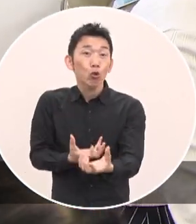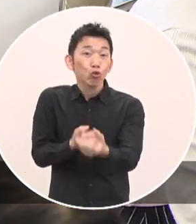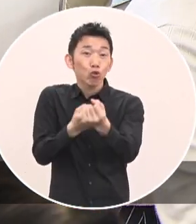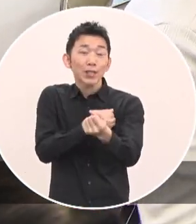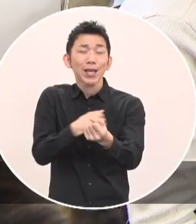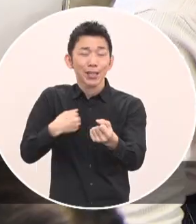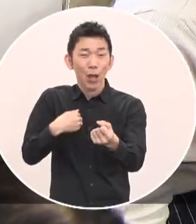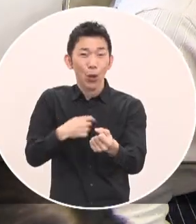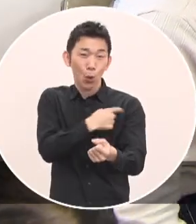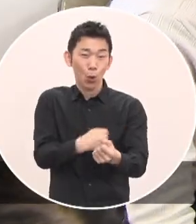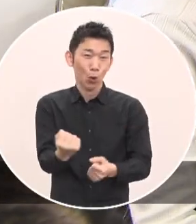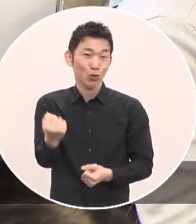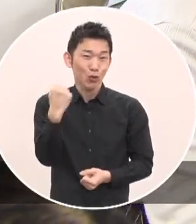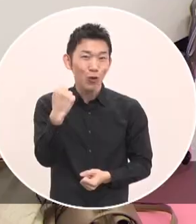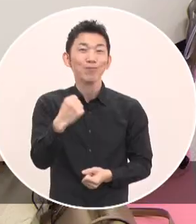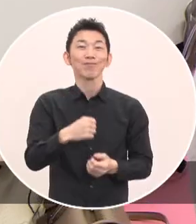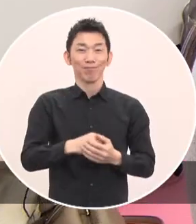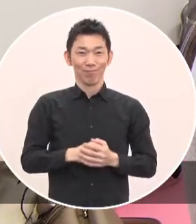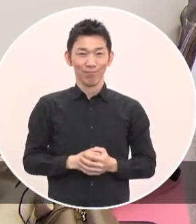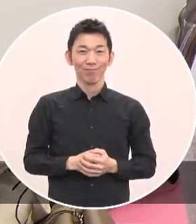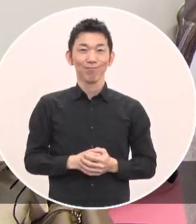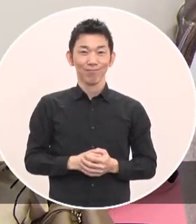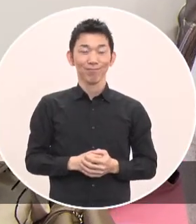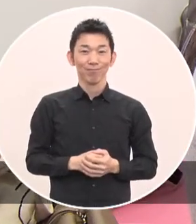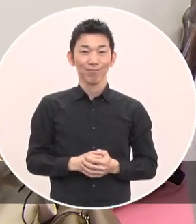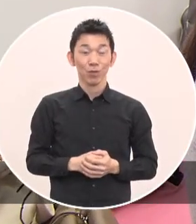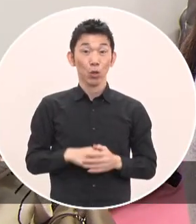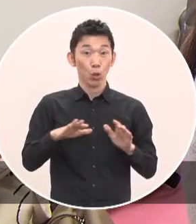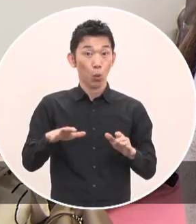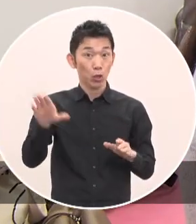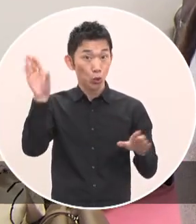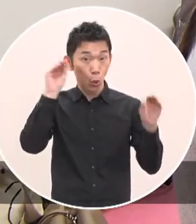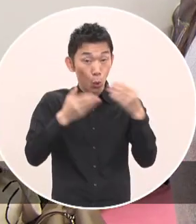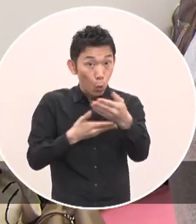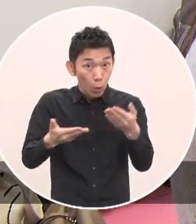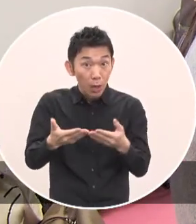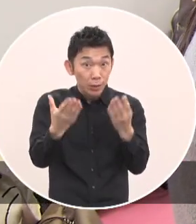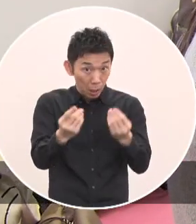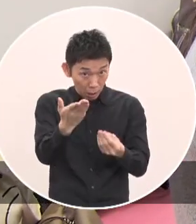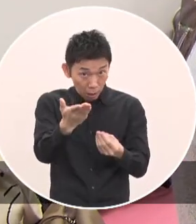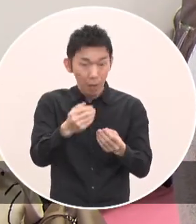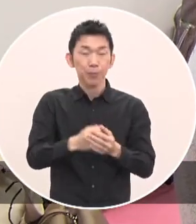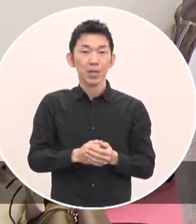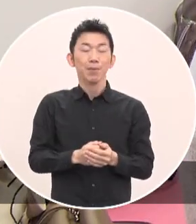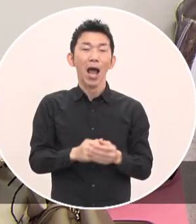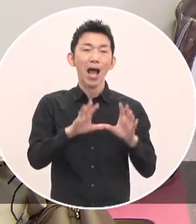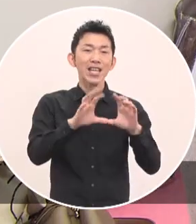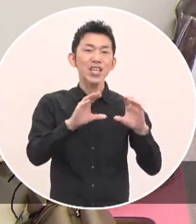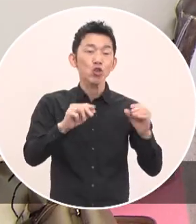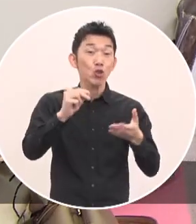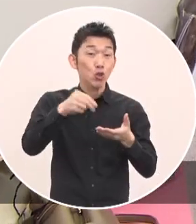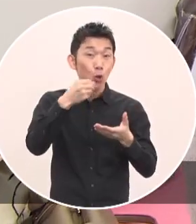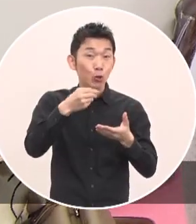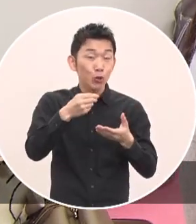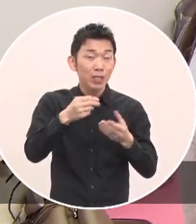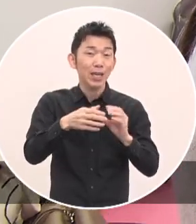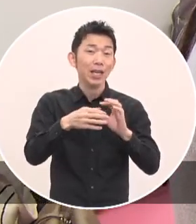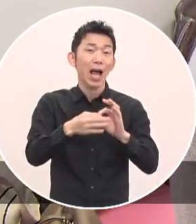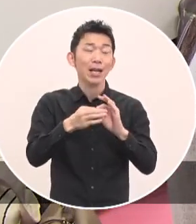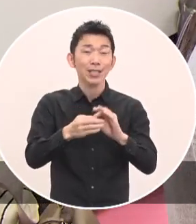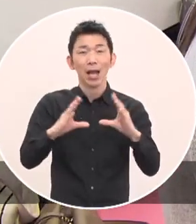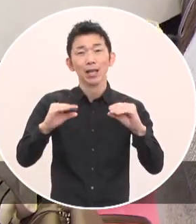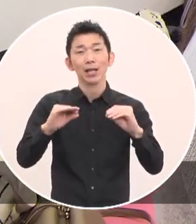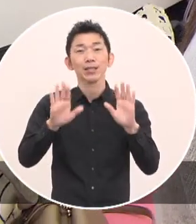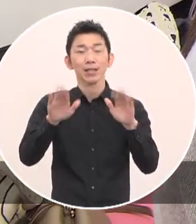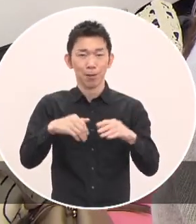心強いですねそうねええ今日は何か情報交換か何かされましたかなりいいでしょ私ですまだ